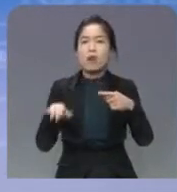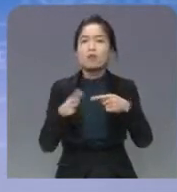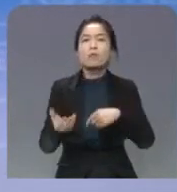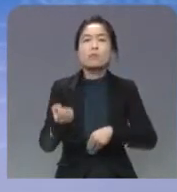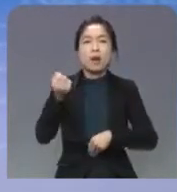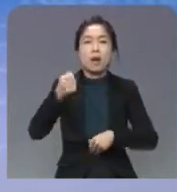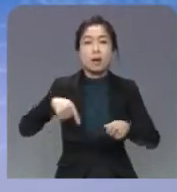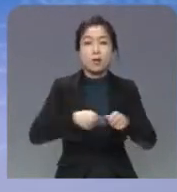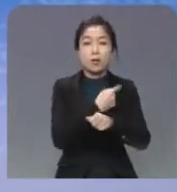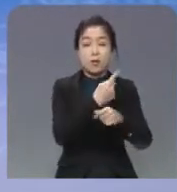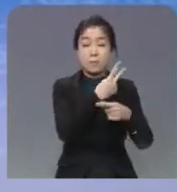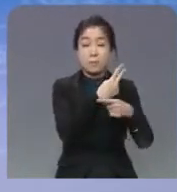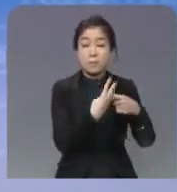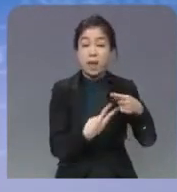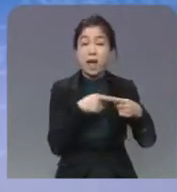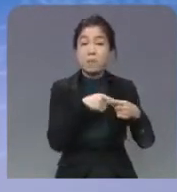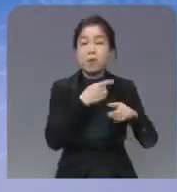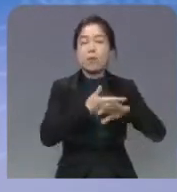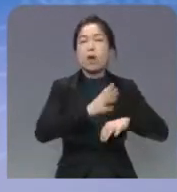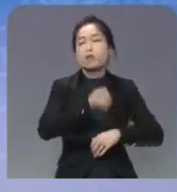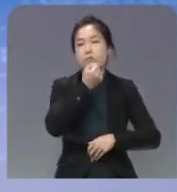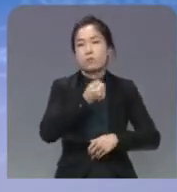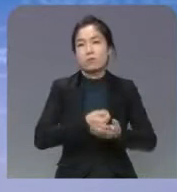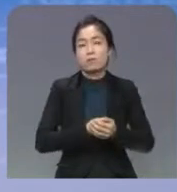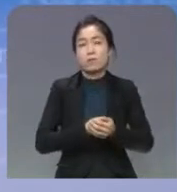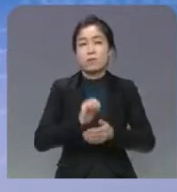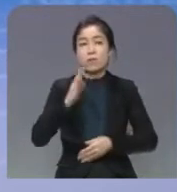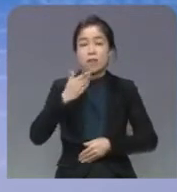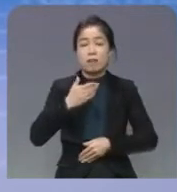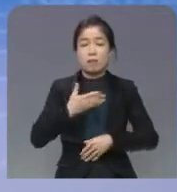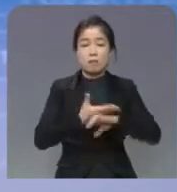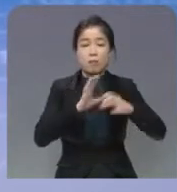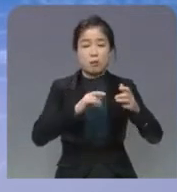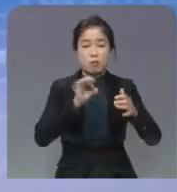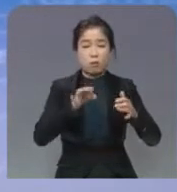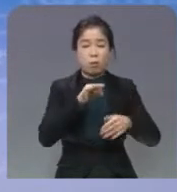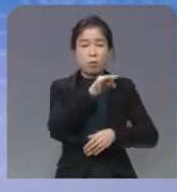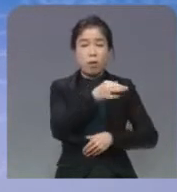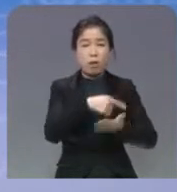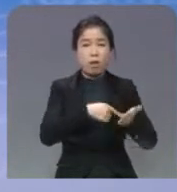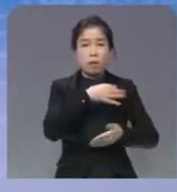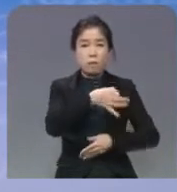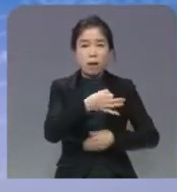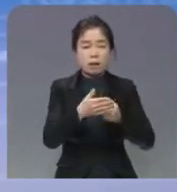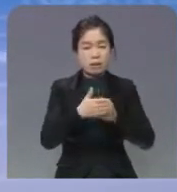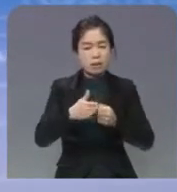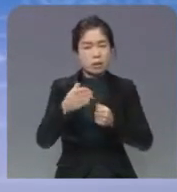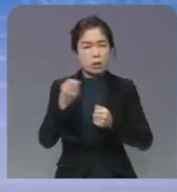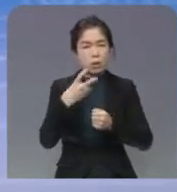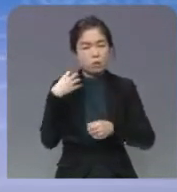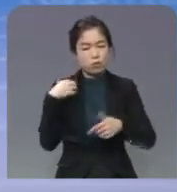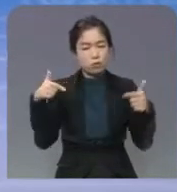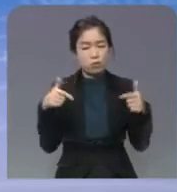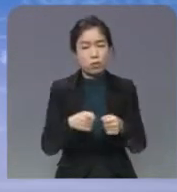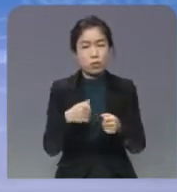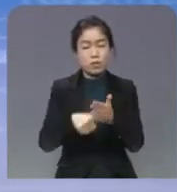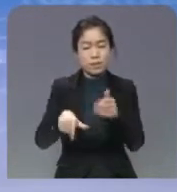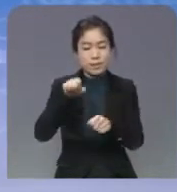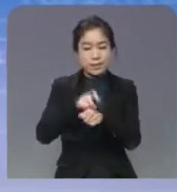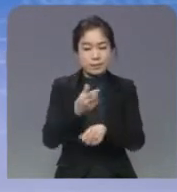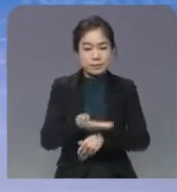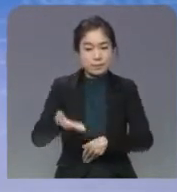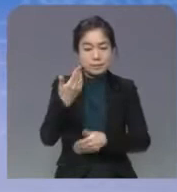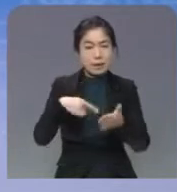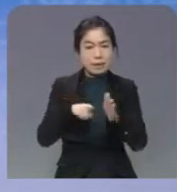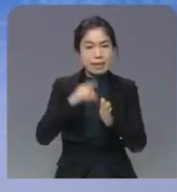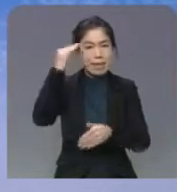것이고 나머지는 외국산입니다. 최근 로열티 부담을 줄이고 상품성도 높이기 위한 국산 품종 개발이 속도를 내고